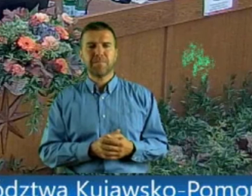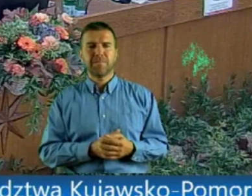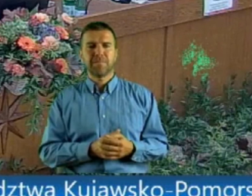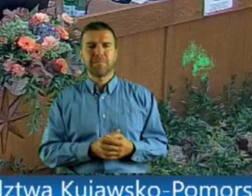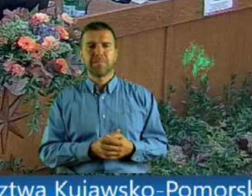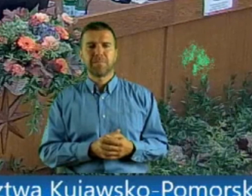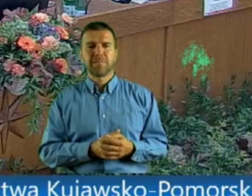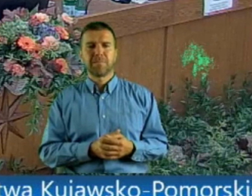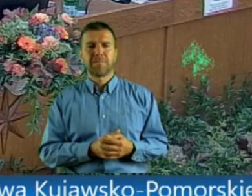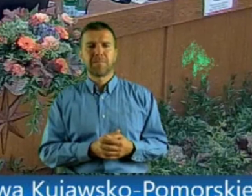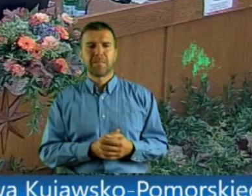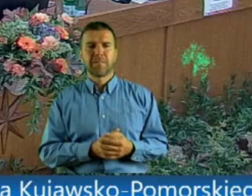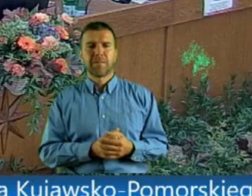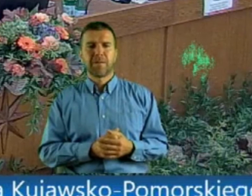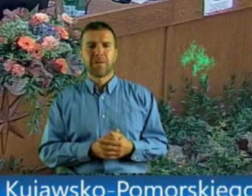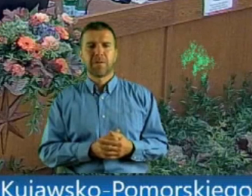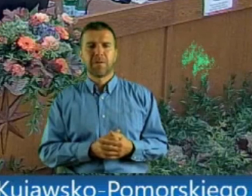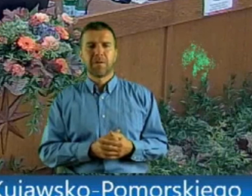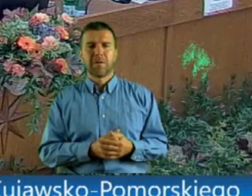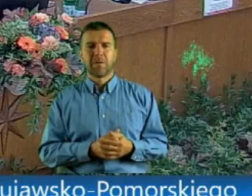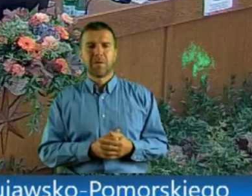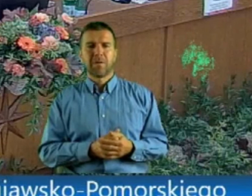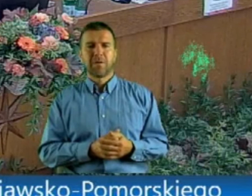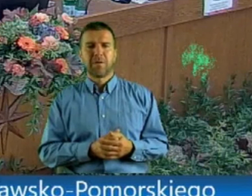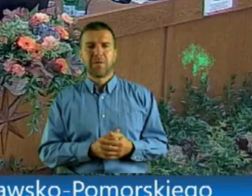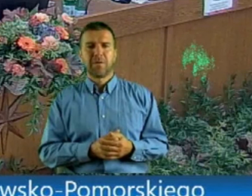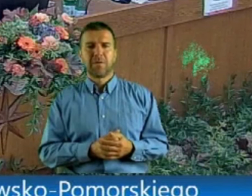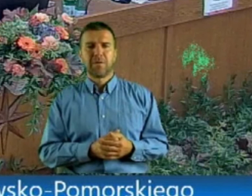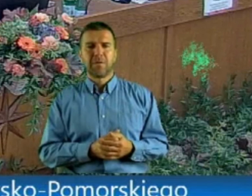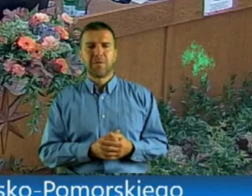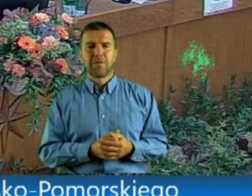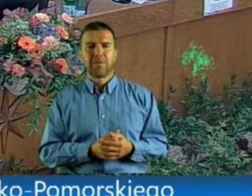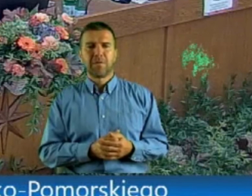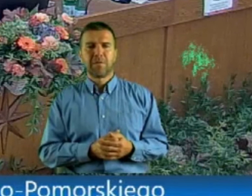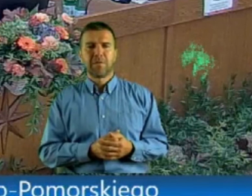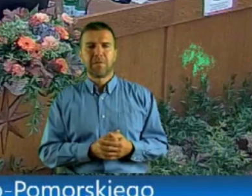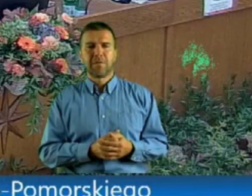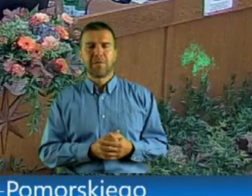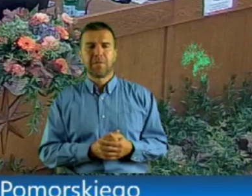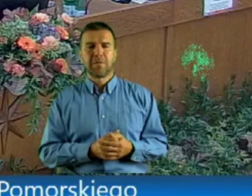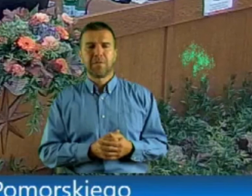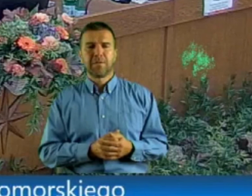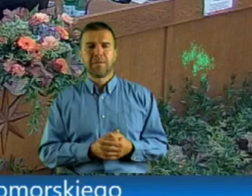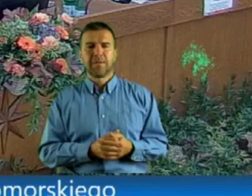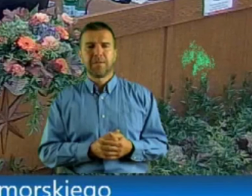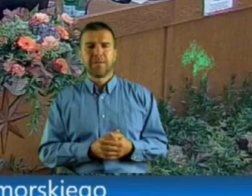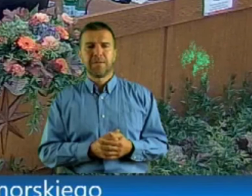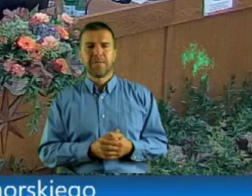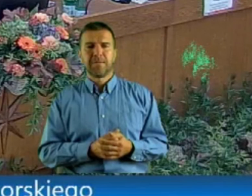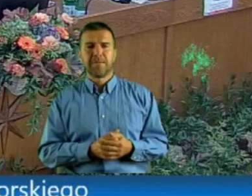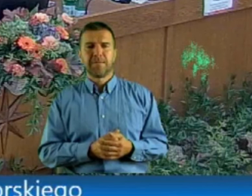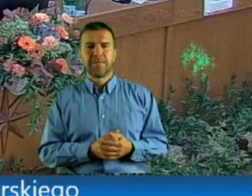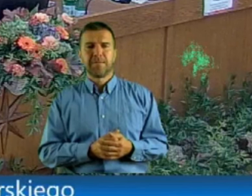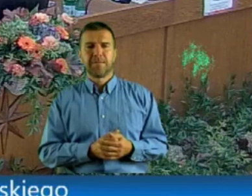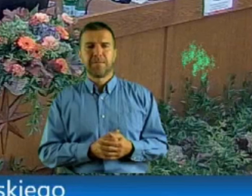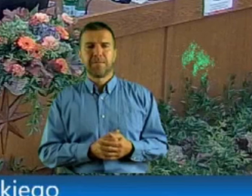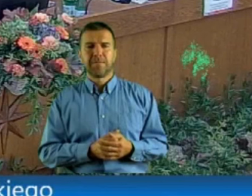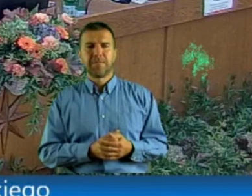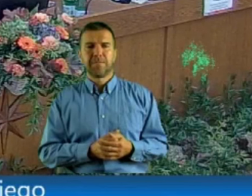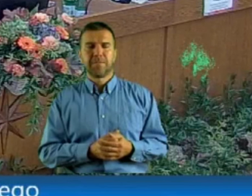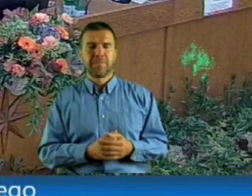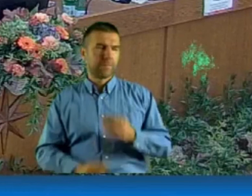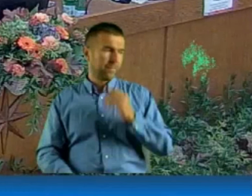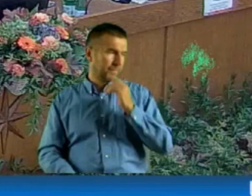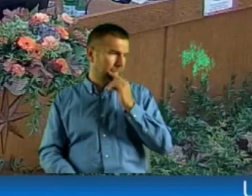z ramienia ZWRP w tej działce dotyczącej współpracy z przewodniczącymi sejmików, dyrektorami